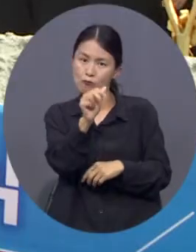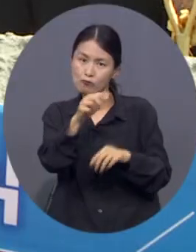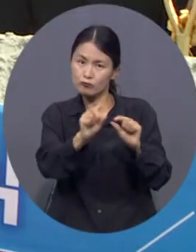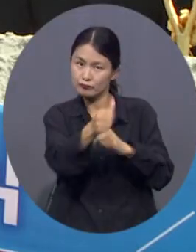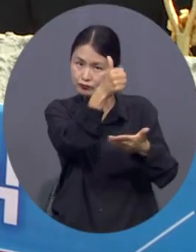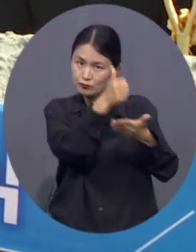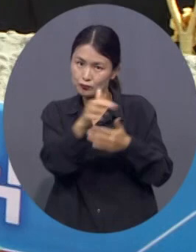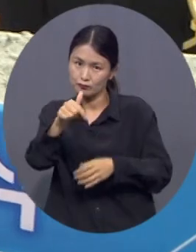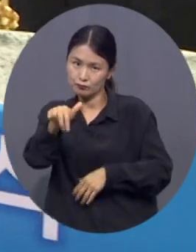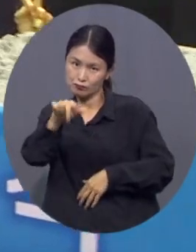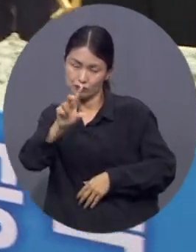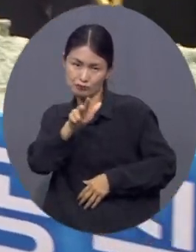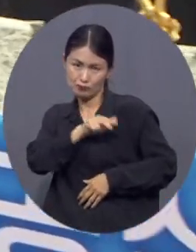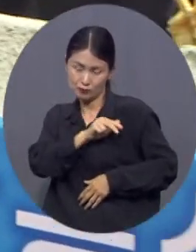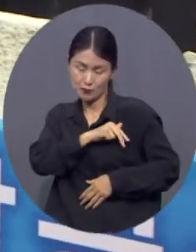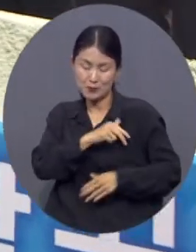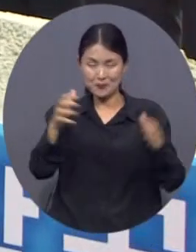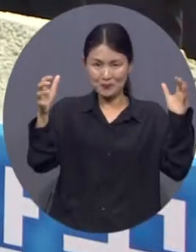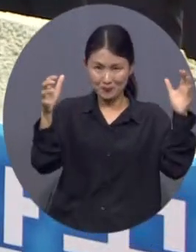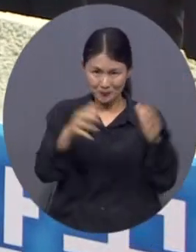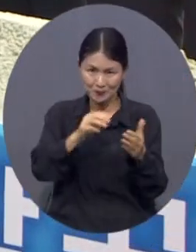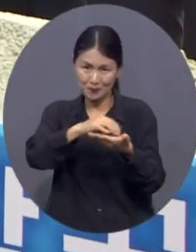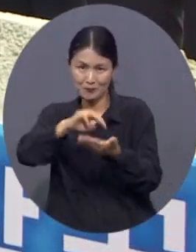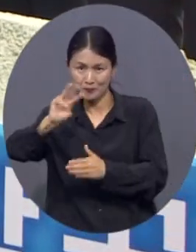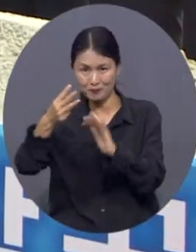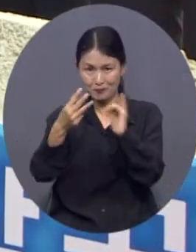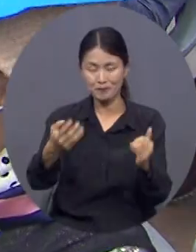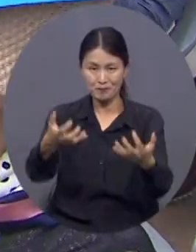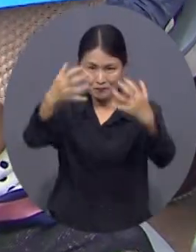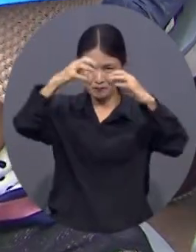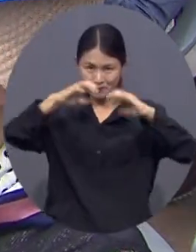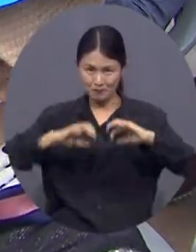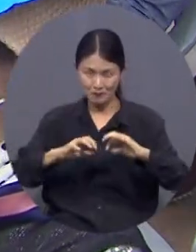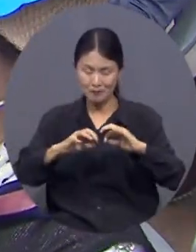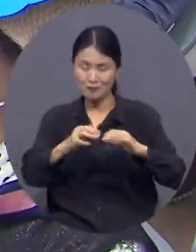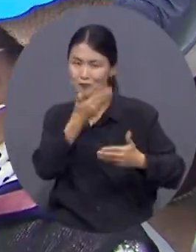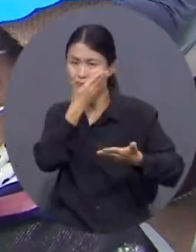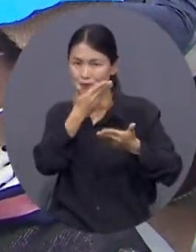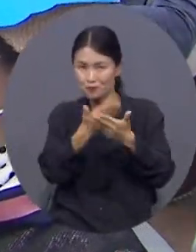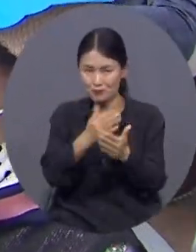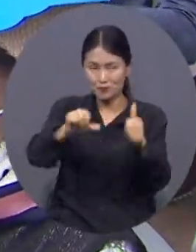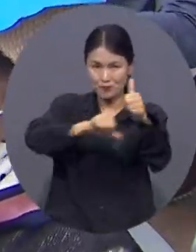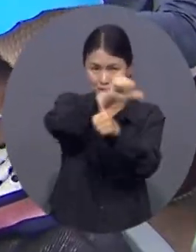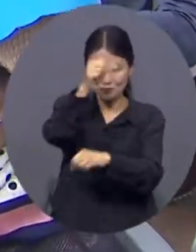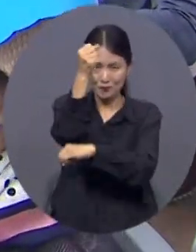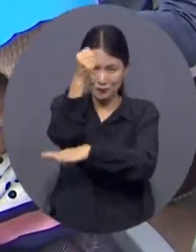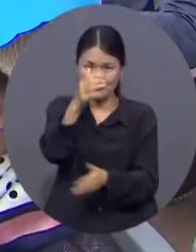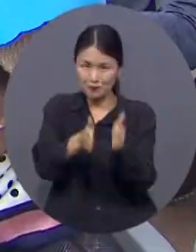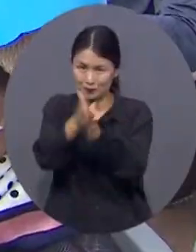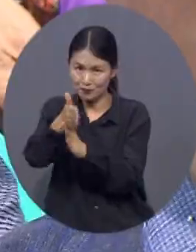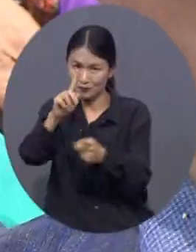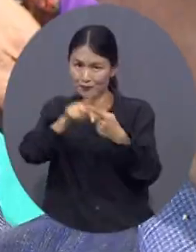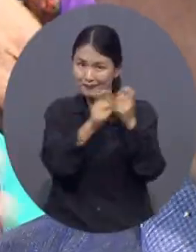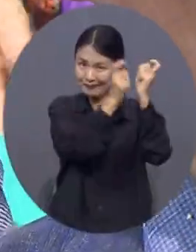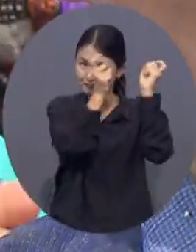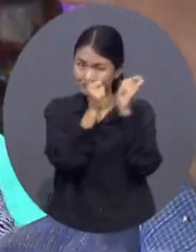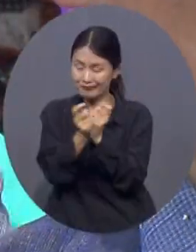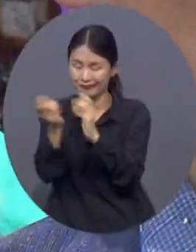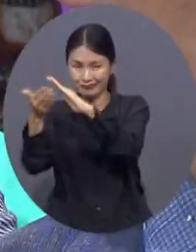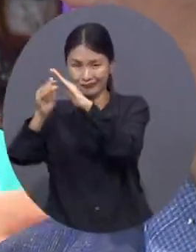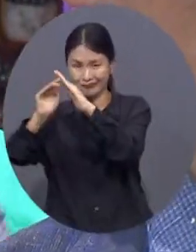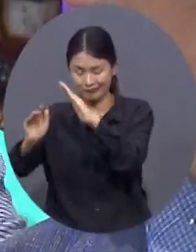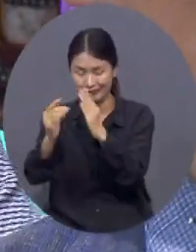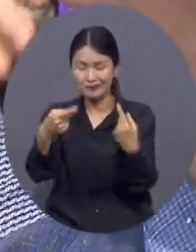의원, 마을 주민 등 300여 명이 참석한 가운데 제주의 핵심 환경 기초 시설을 민관 합의로 추진하게